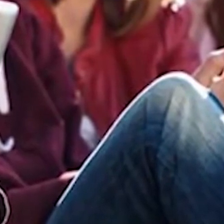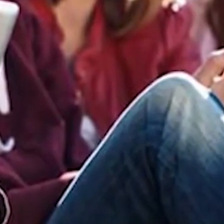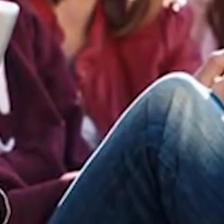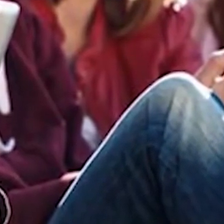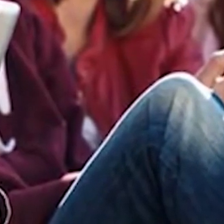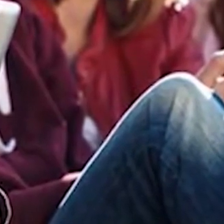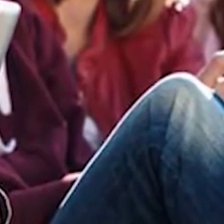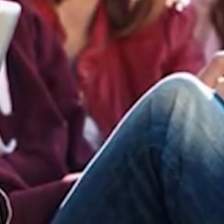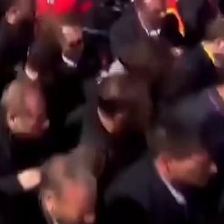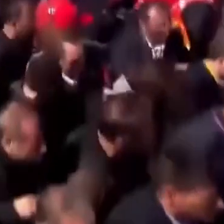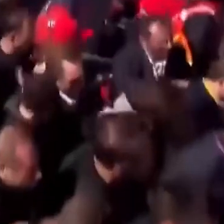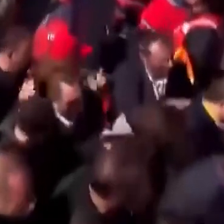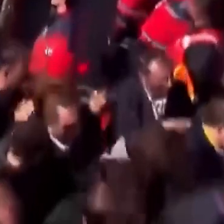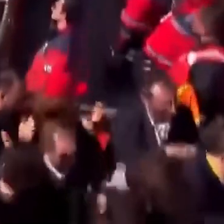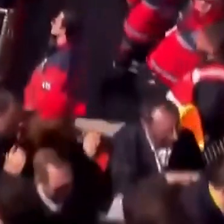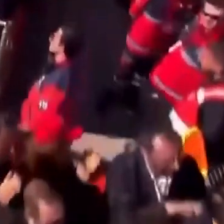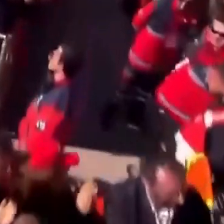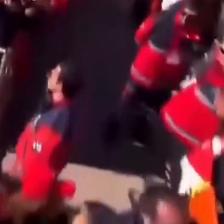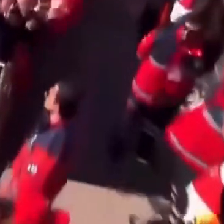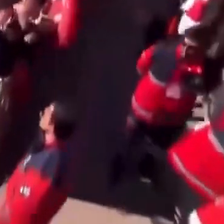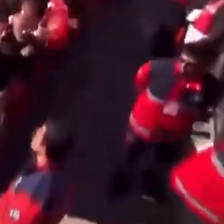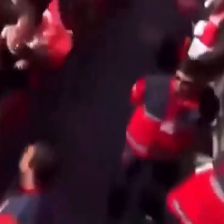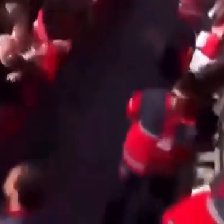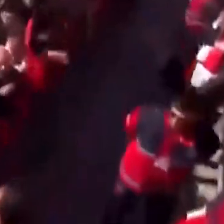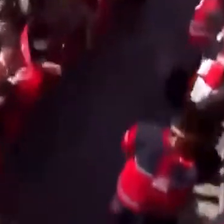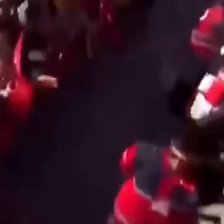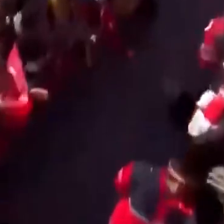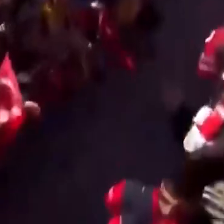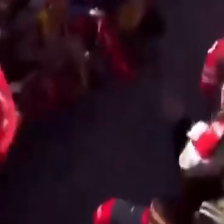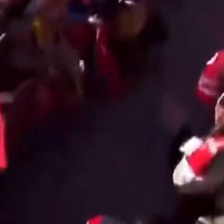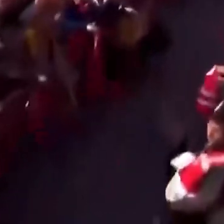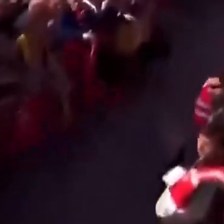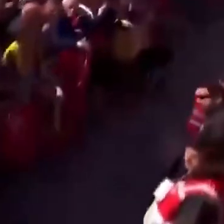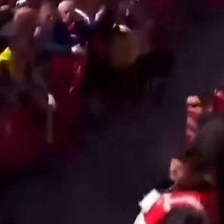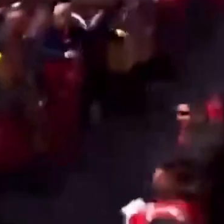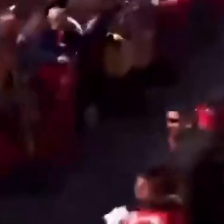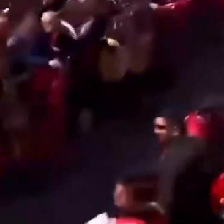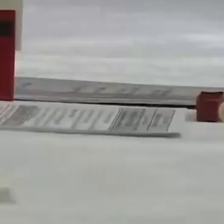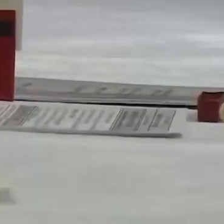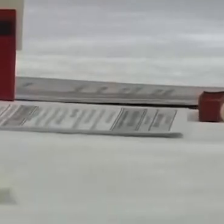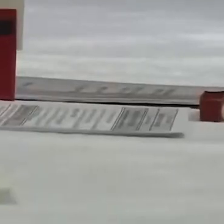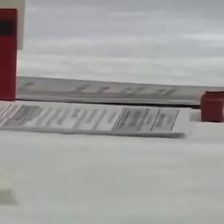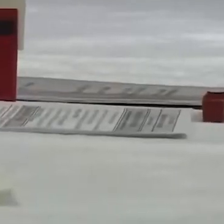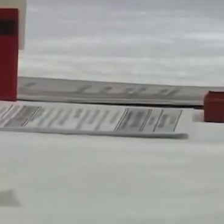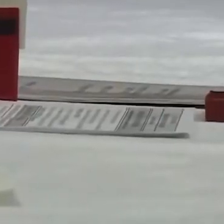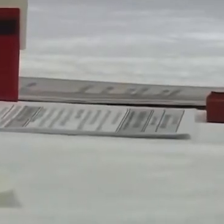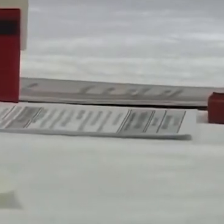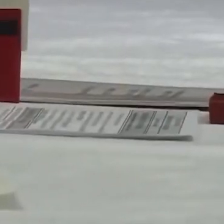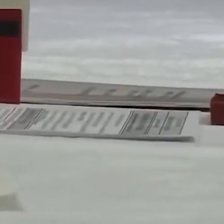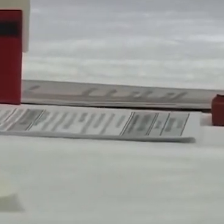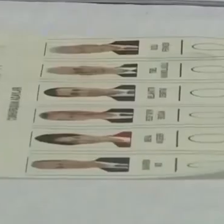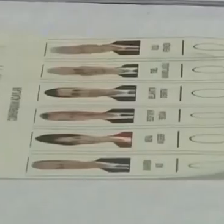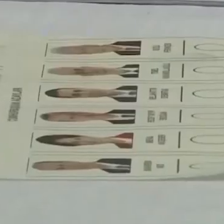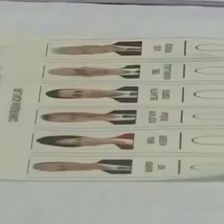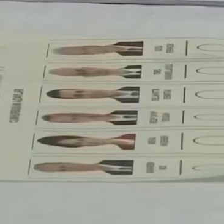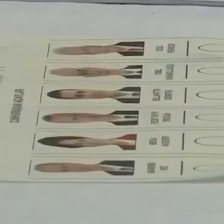ülkemizin siyasi partileri de gençliği kazanan geleceği de kazanır inancıyla çeşitli örgütlenmelere sahip. 2010 yılında yayınlanan ankete